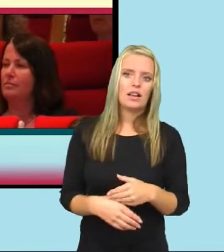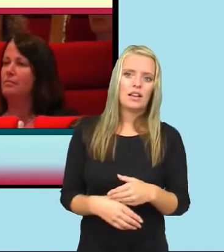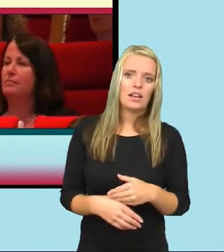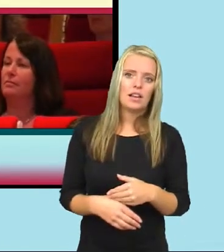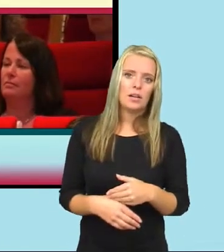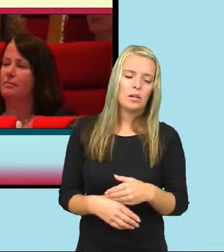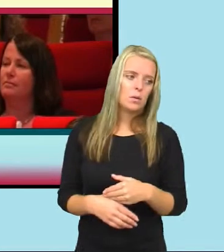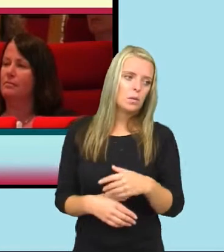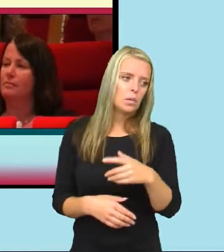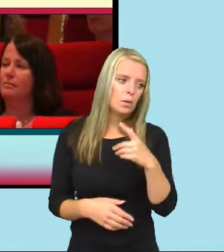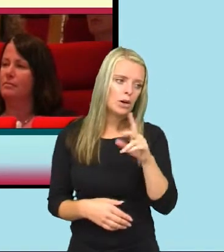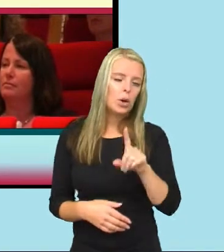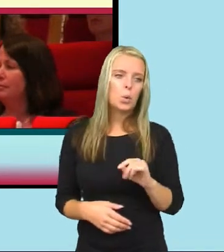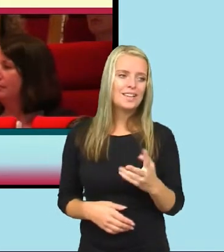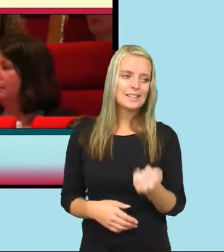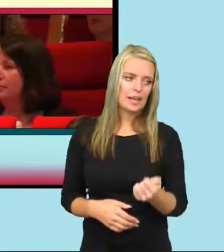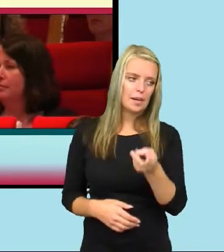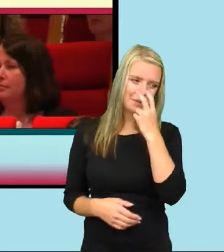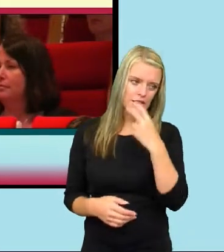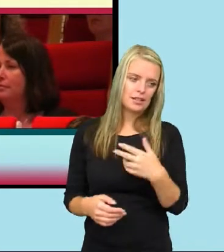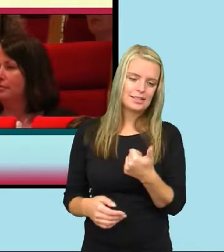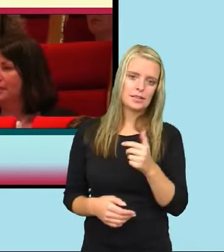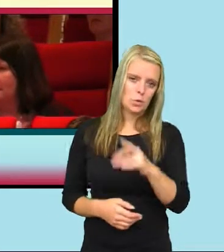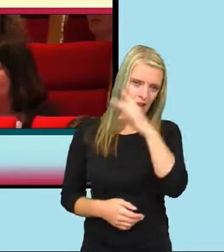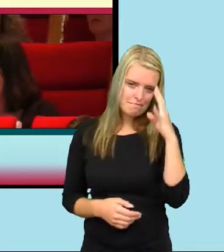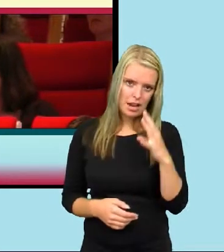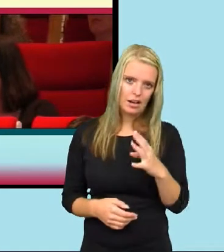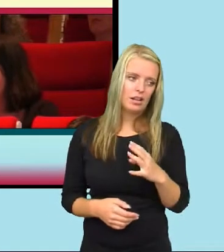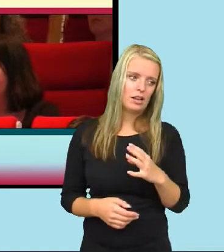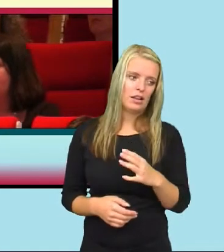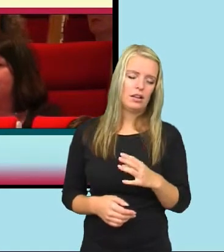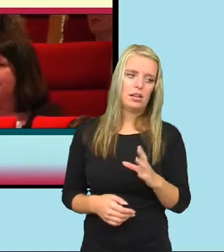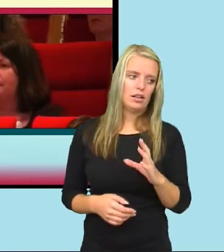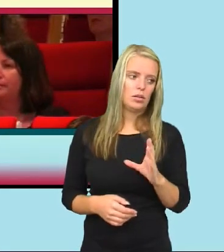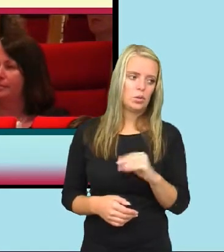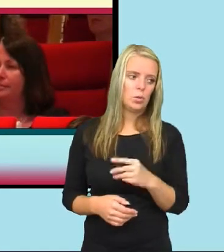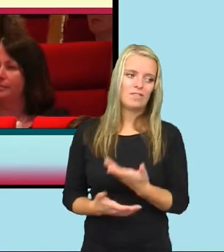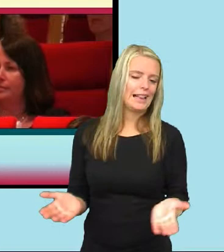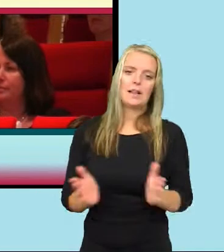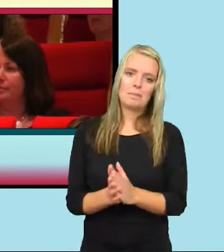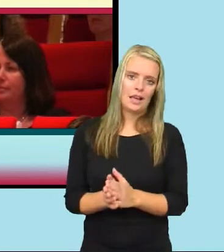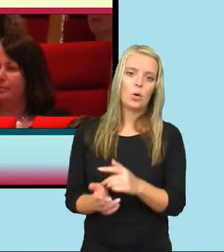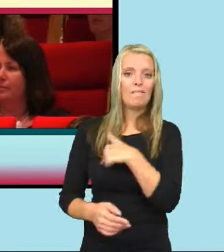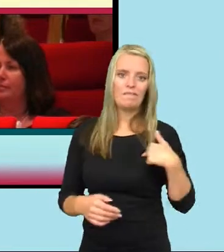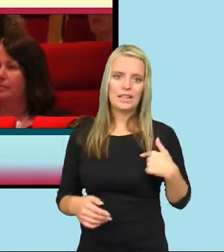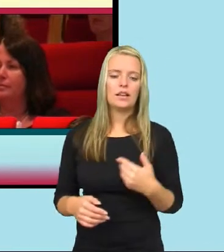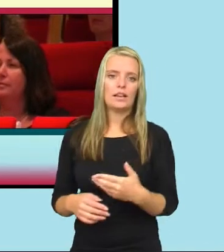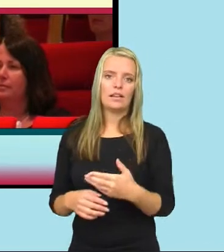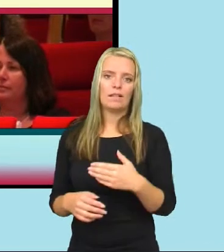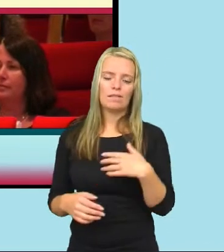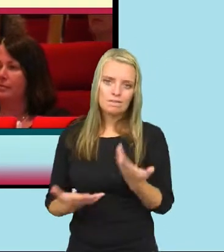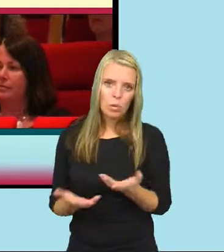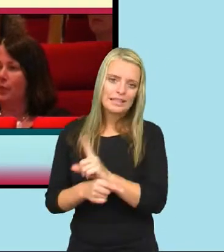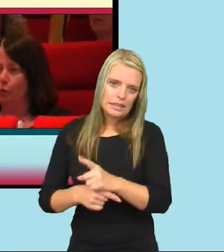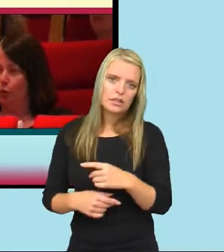6 år. Då var inte Louise med. Utan då fick vi först tid att liksom bearbeta det innan vi kunde ta det med henne. Så att då har vi valt att inte hon är med helt